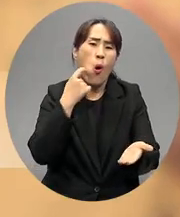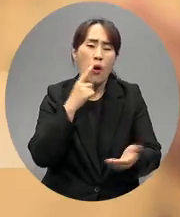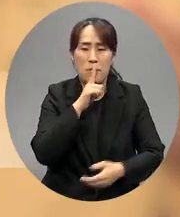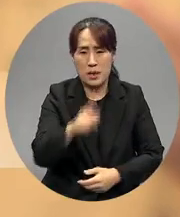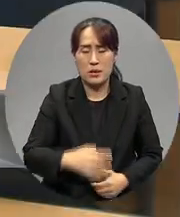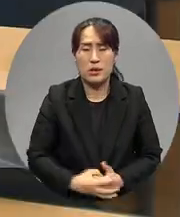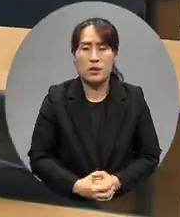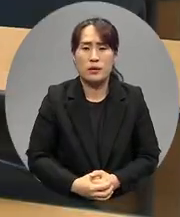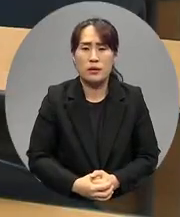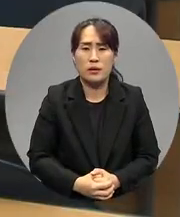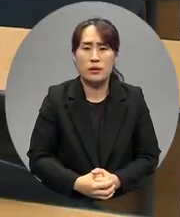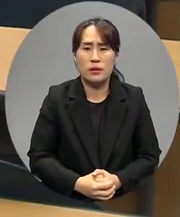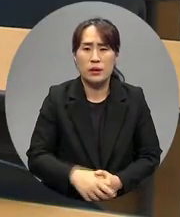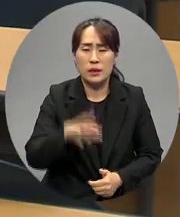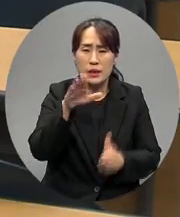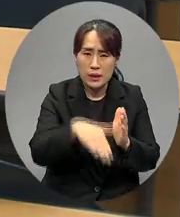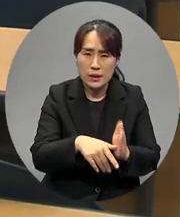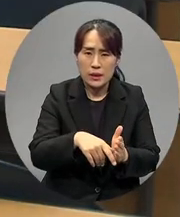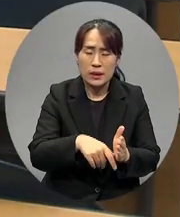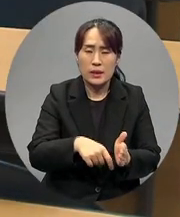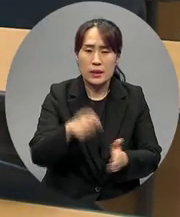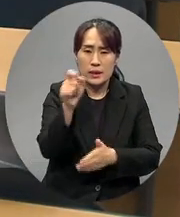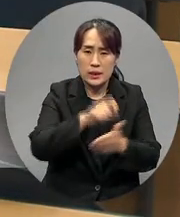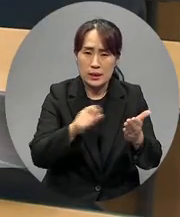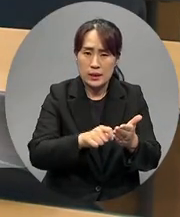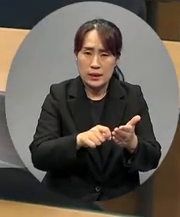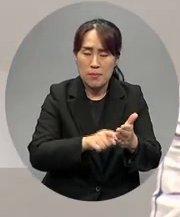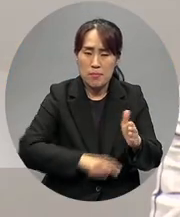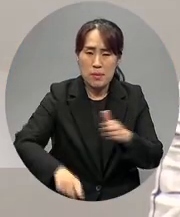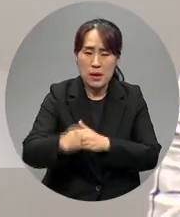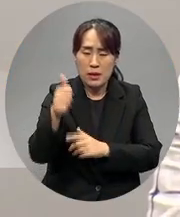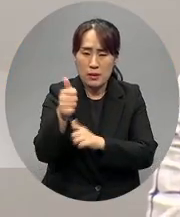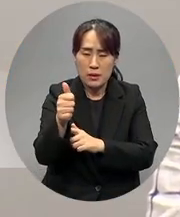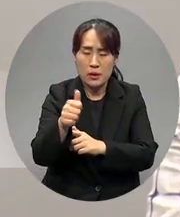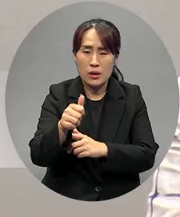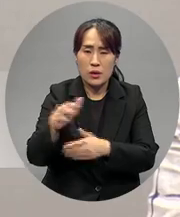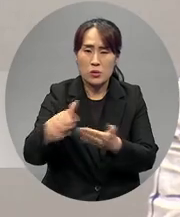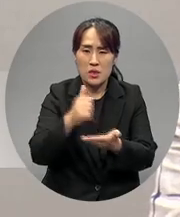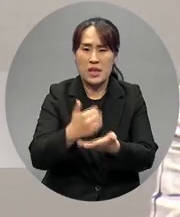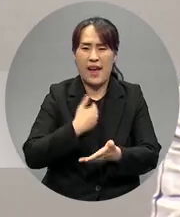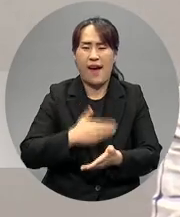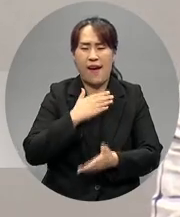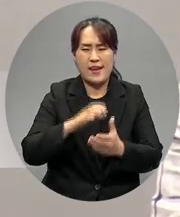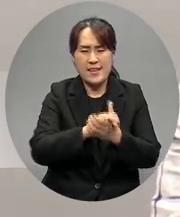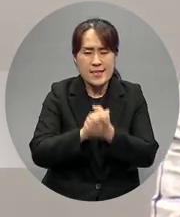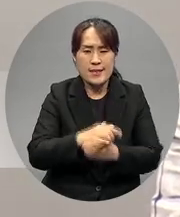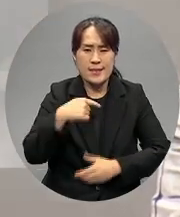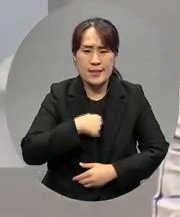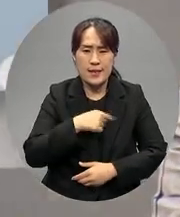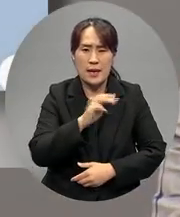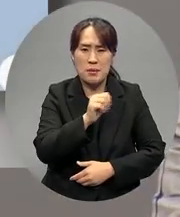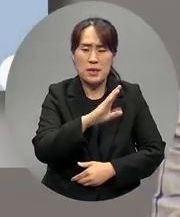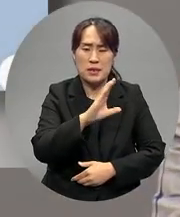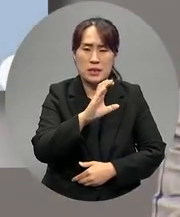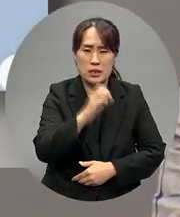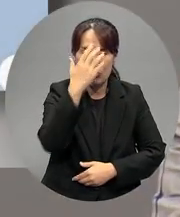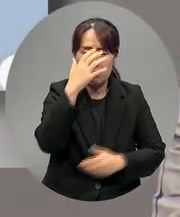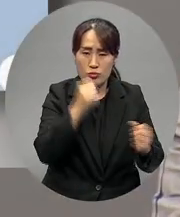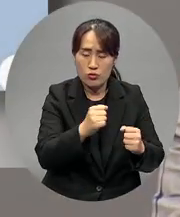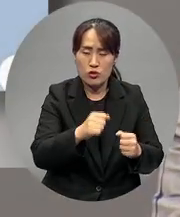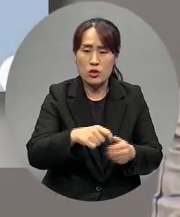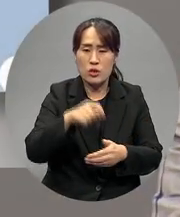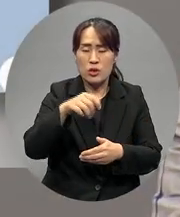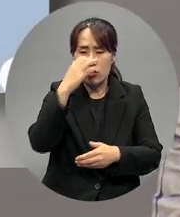주장했습니다. 당시 기자회견을 주도한 한 남성은 김 지사의 측근을 자처하면서 MBC 충북과 충북인 뉴스